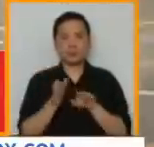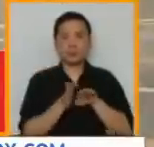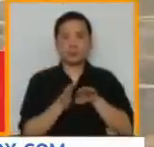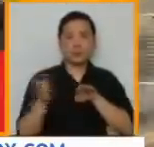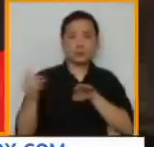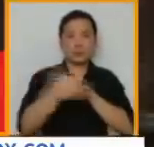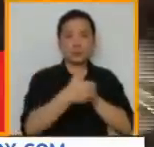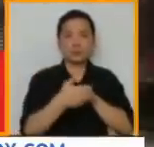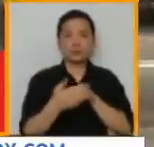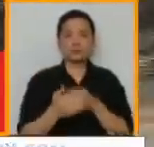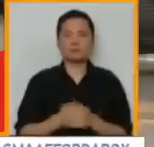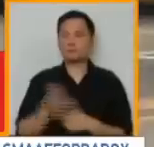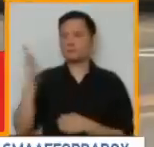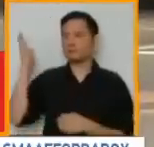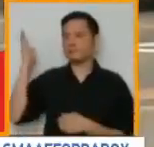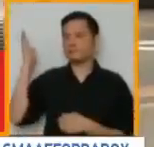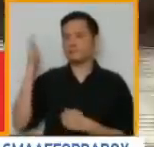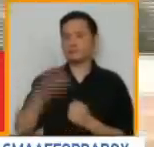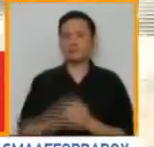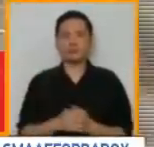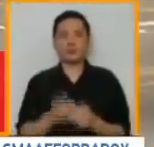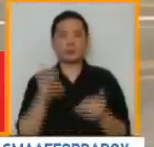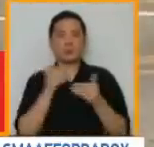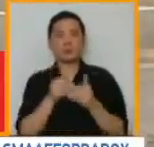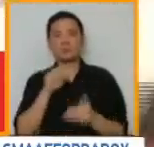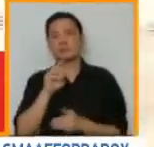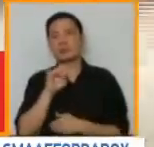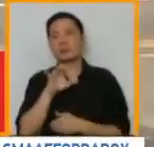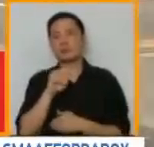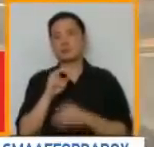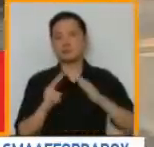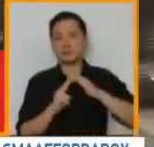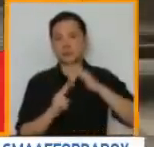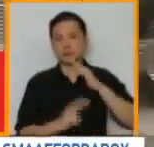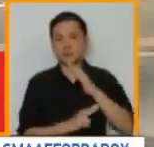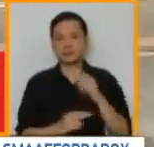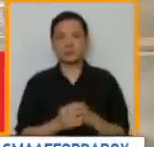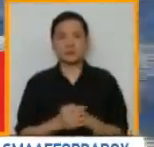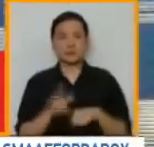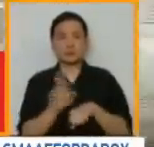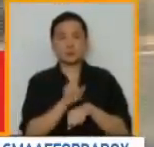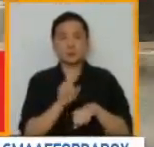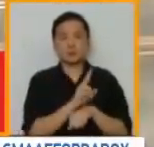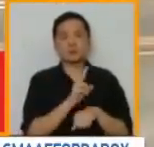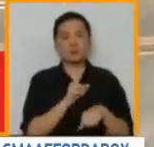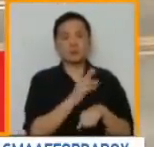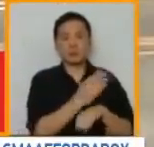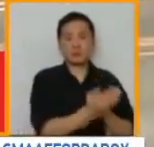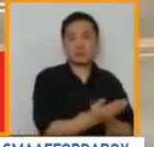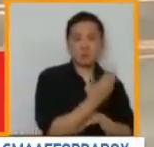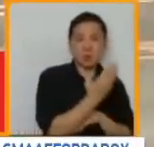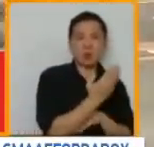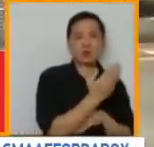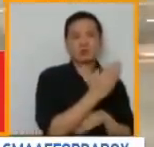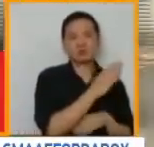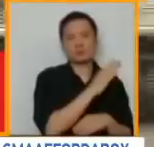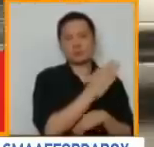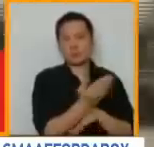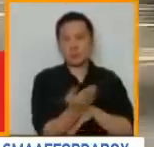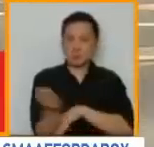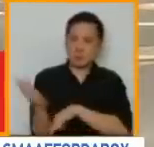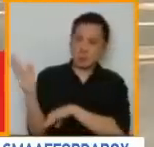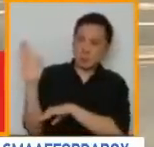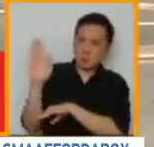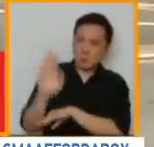malapit sa Dario Bridge. Nagagamit naman talaga yan tuwing araw at tuwing umaga hanggang hapon. At may mga nagmamando ng mga